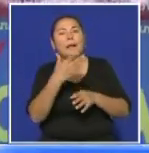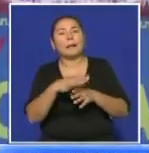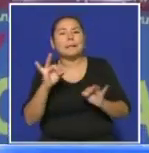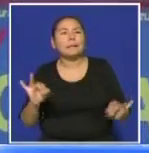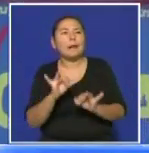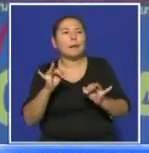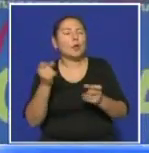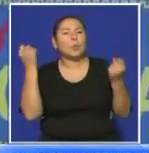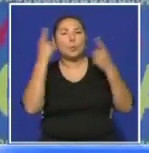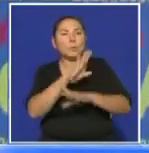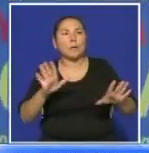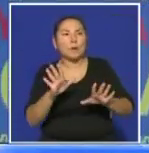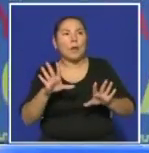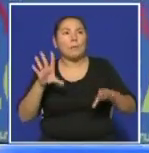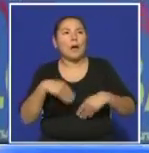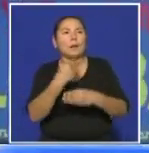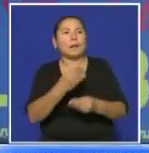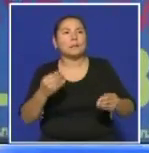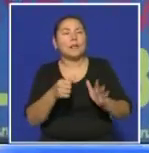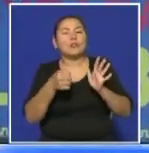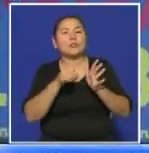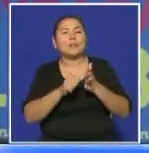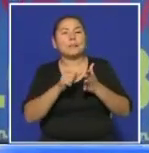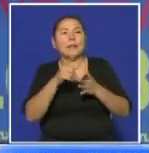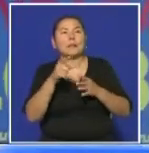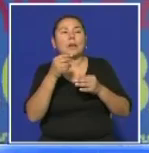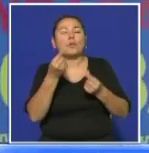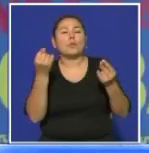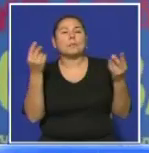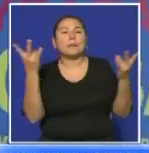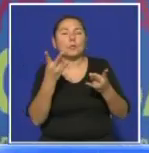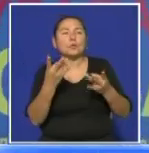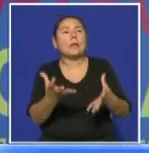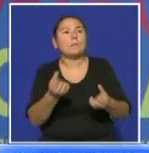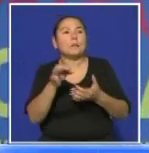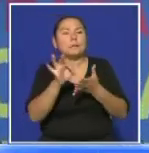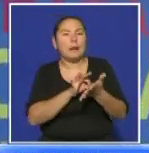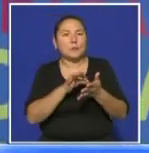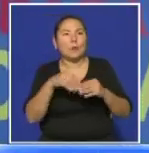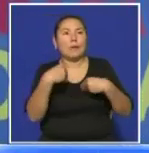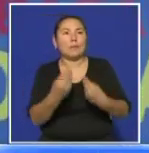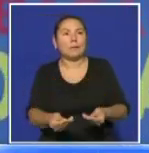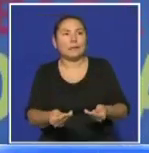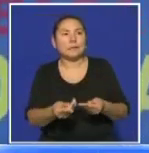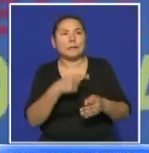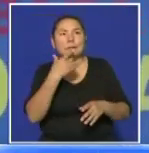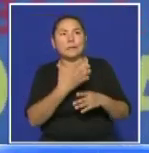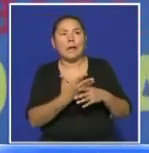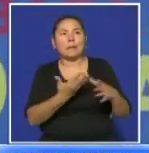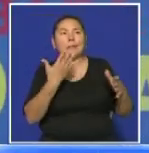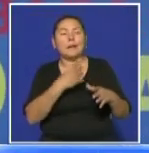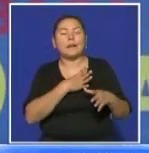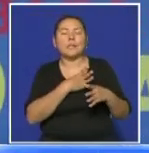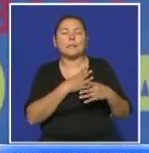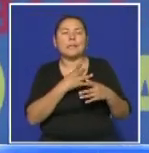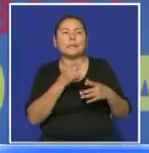тарихыңызды зерттемейді. Бар жоғы жарты сағаттың ішінде қажет ақшаңызды қолыңызға санап береді. Тиісінше алған қаражатыңызды